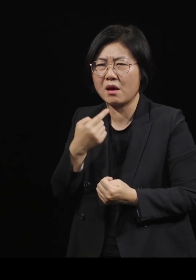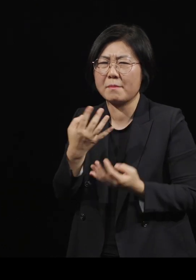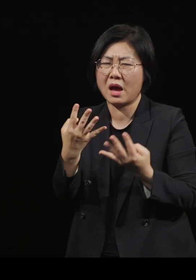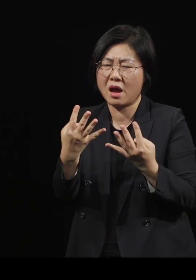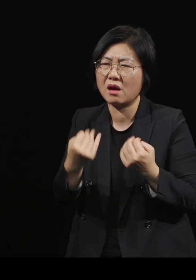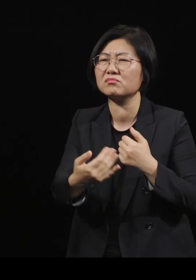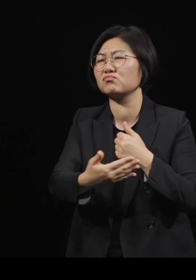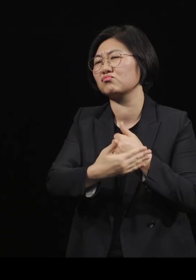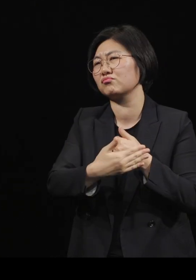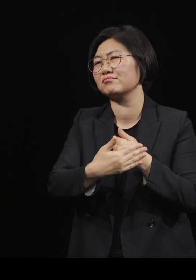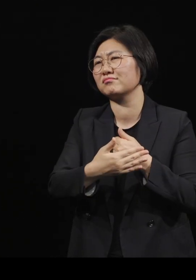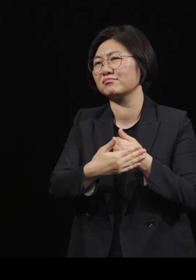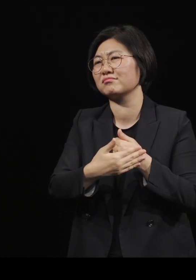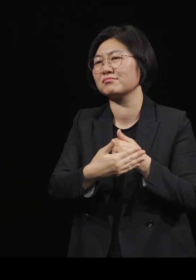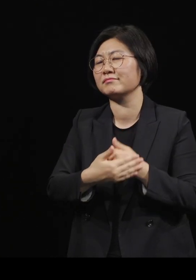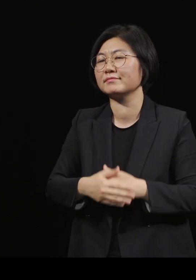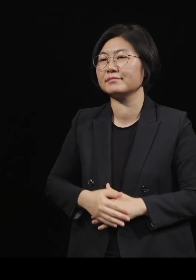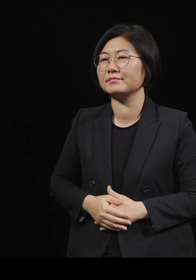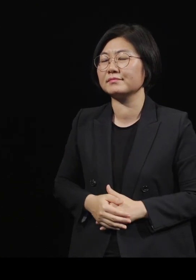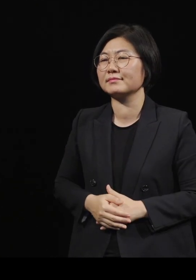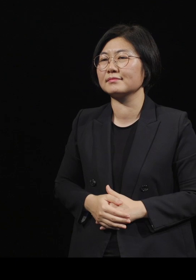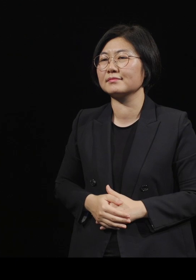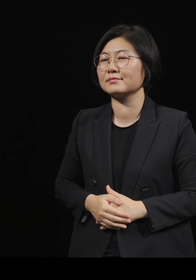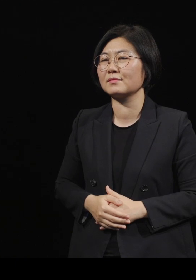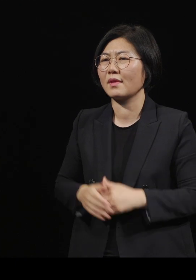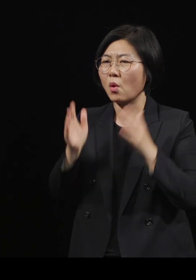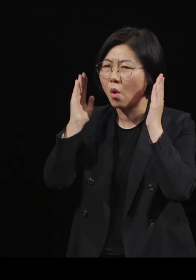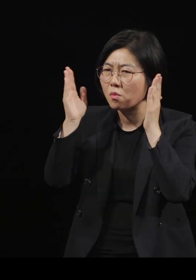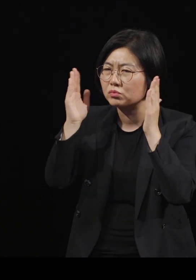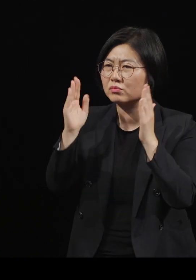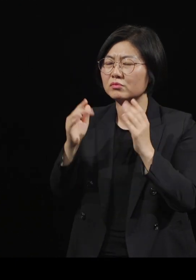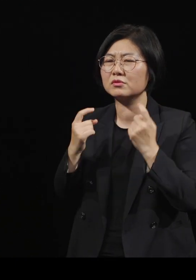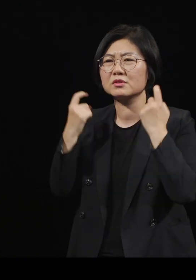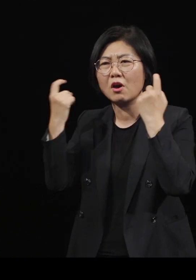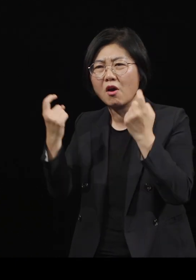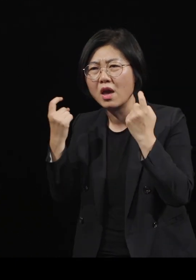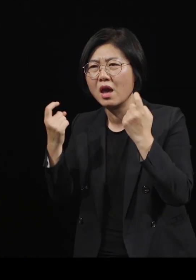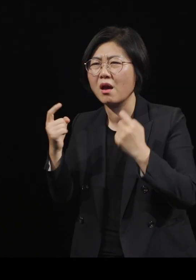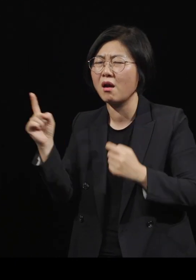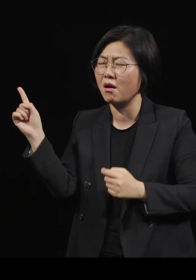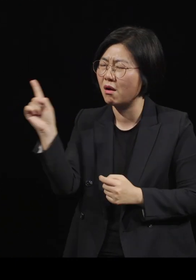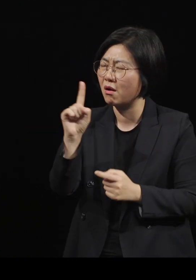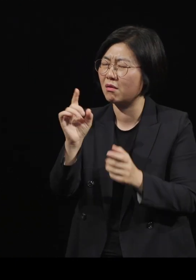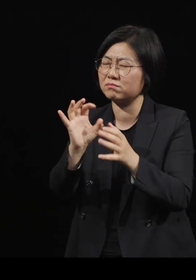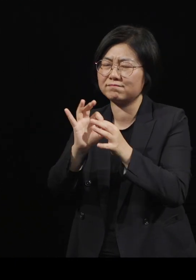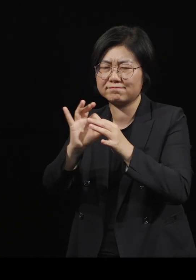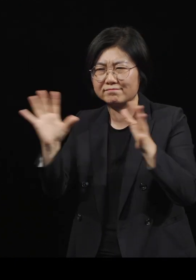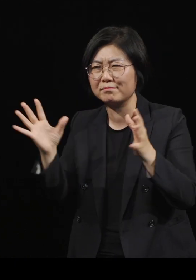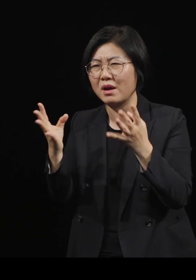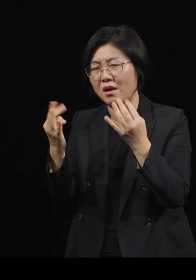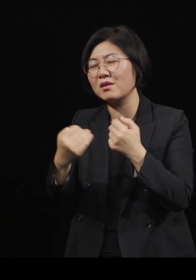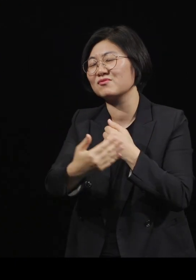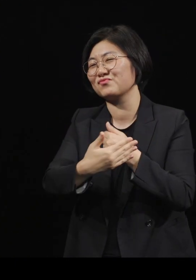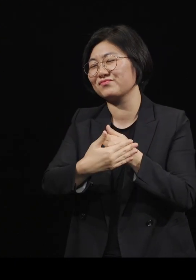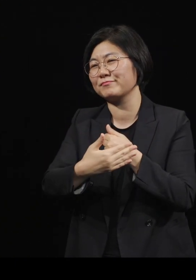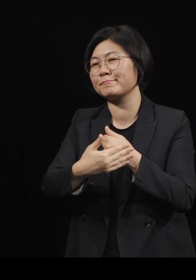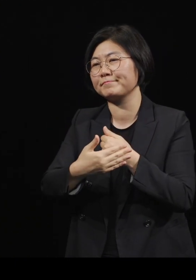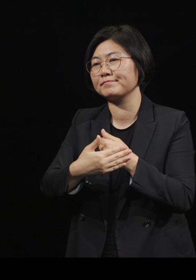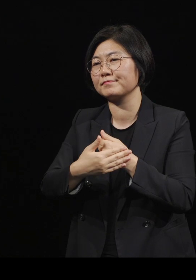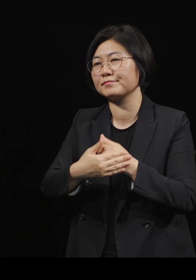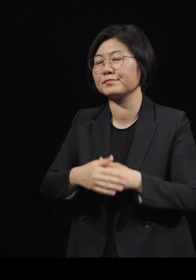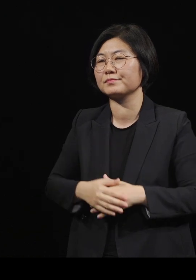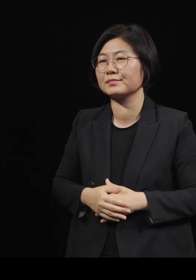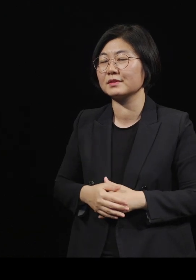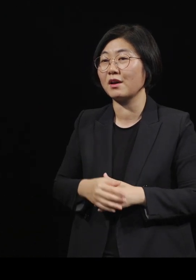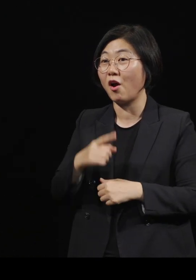있도록 해주셨습니다. 그것이 뭐 공부이든 여행이든 무엇이든 간에요.